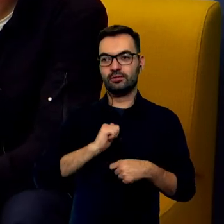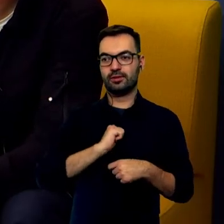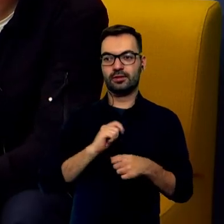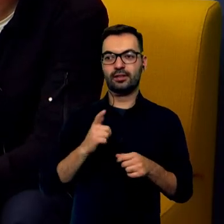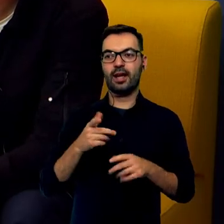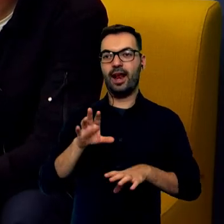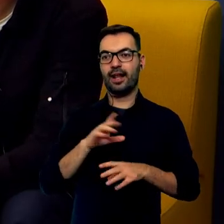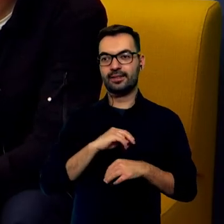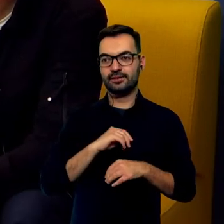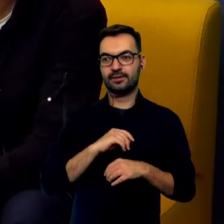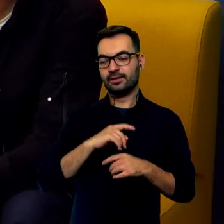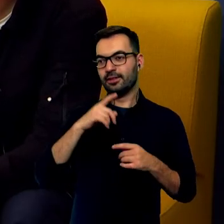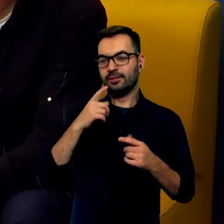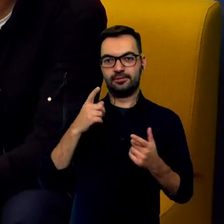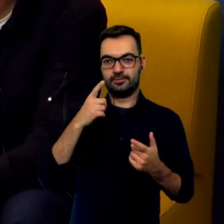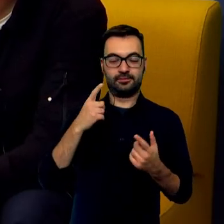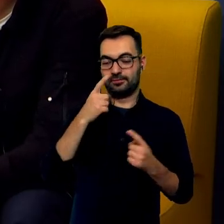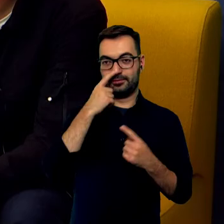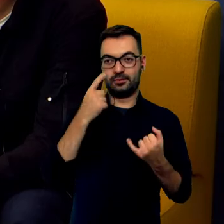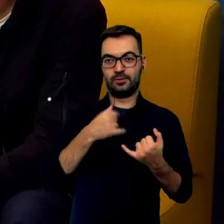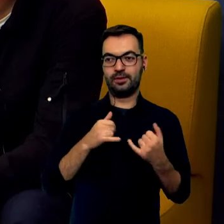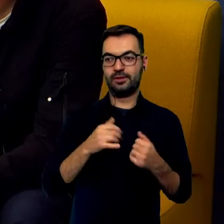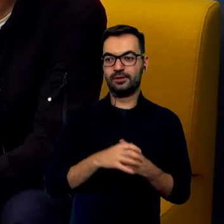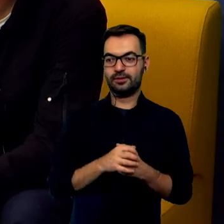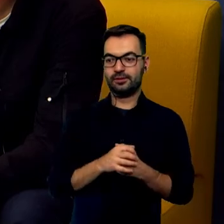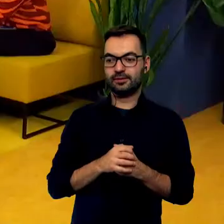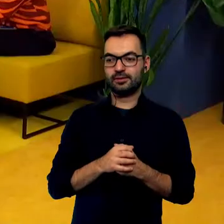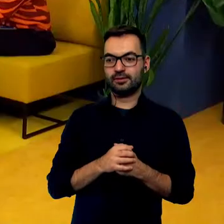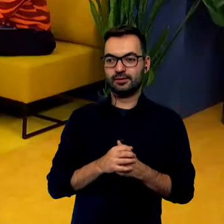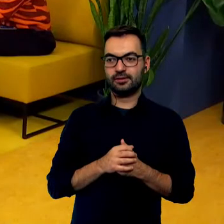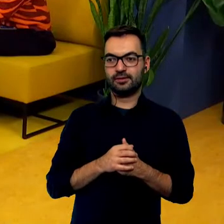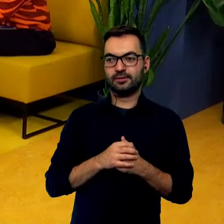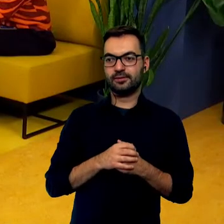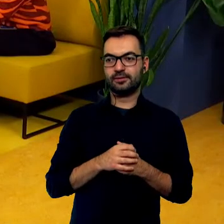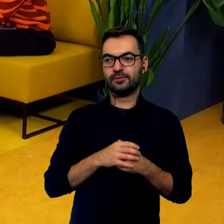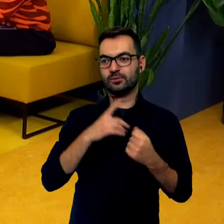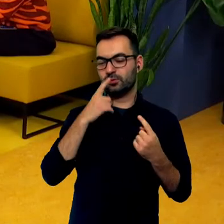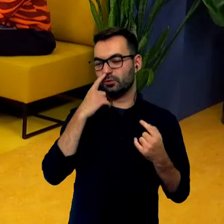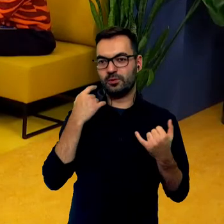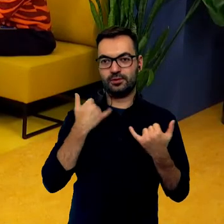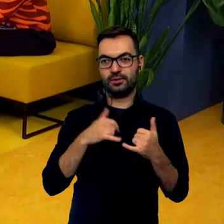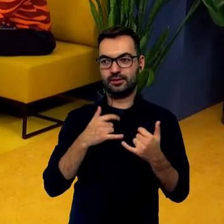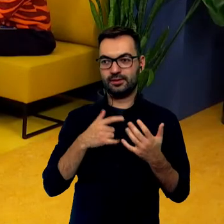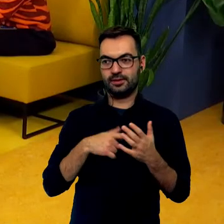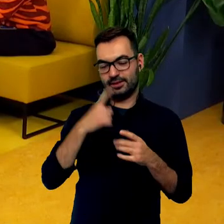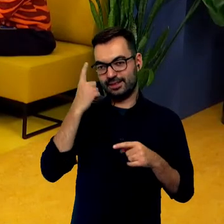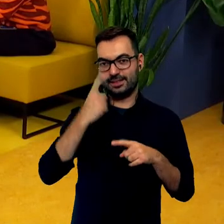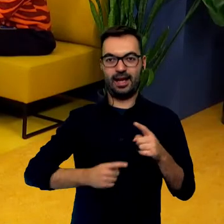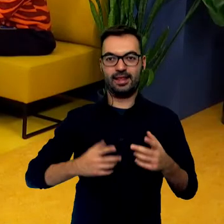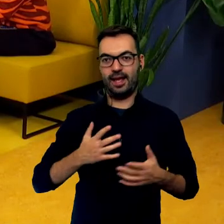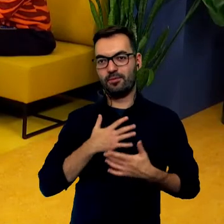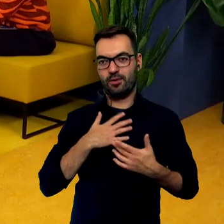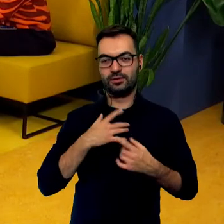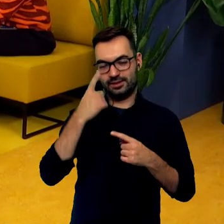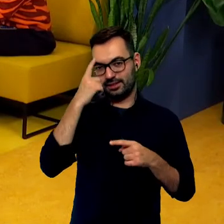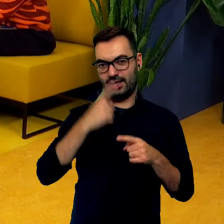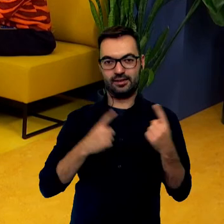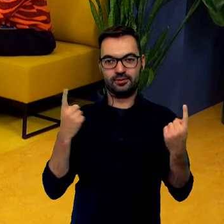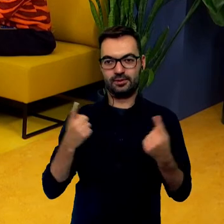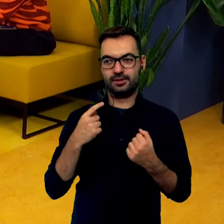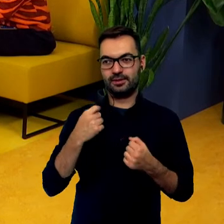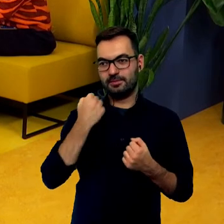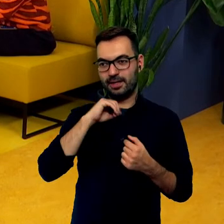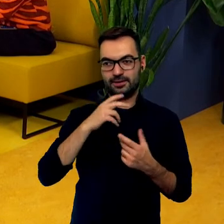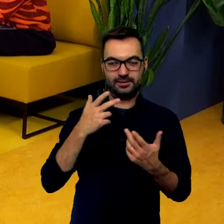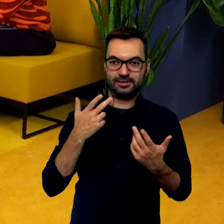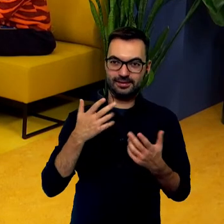mózgu do akceptacji zupełnie i funkcjonowania w zupełnych skrajnościach i to jest no,